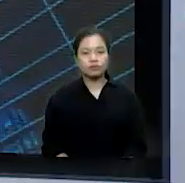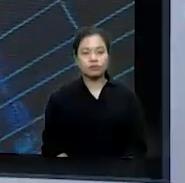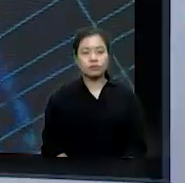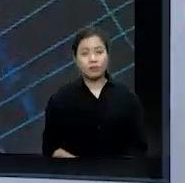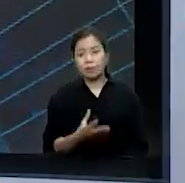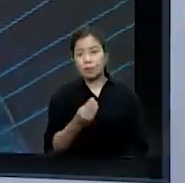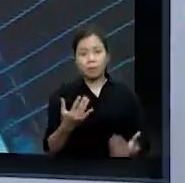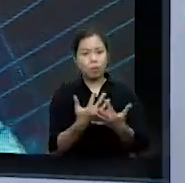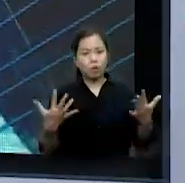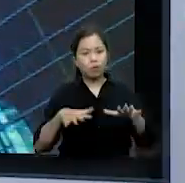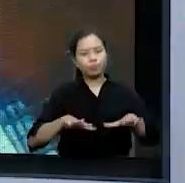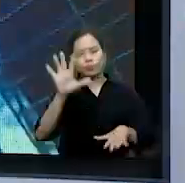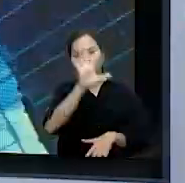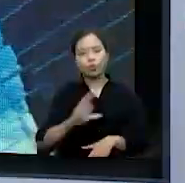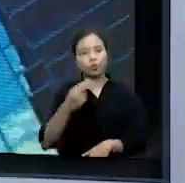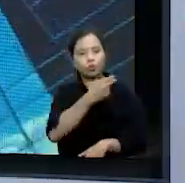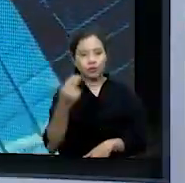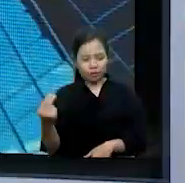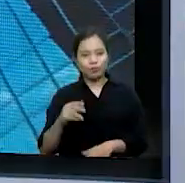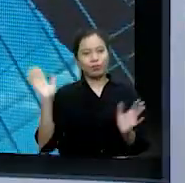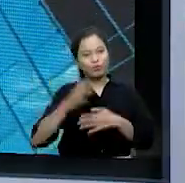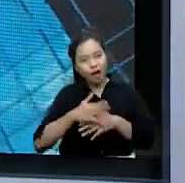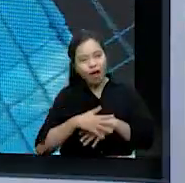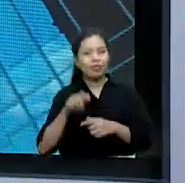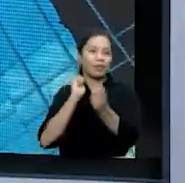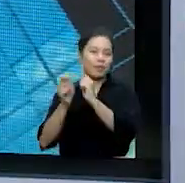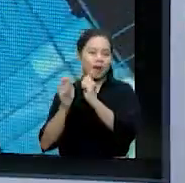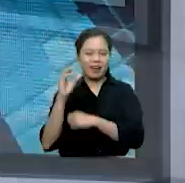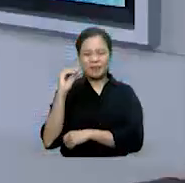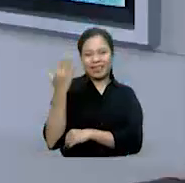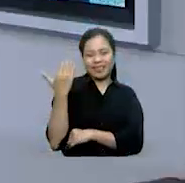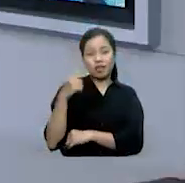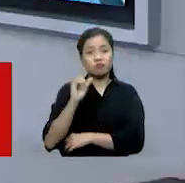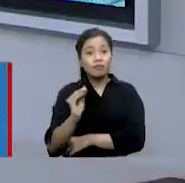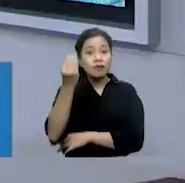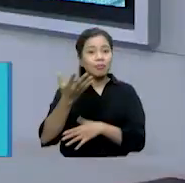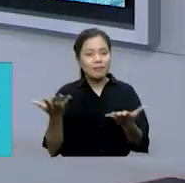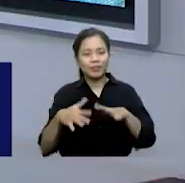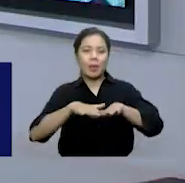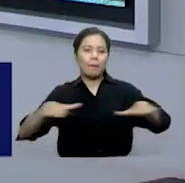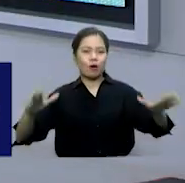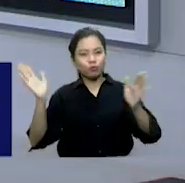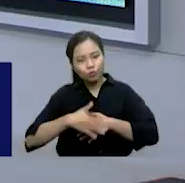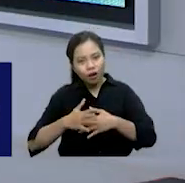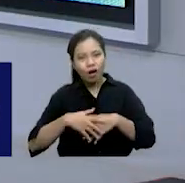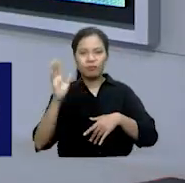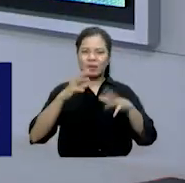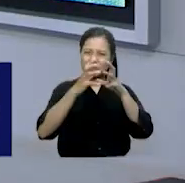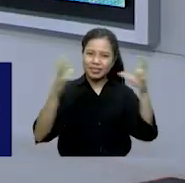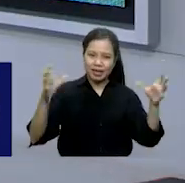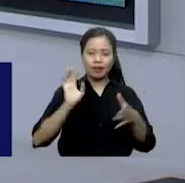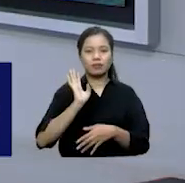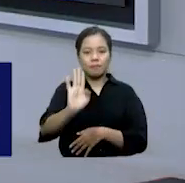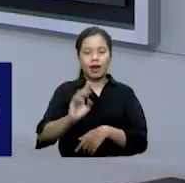Sementara itu, pemirsa, jutaan warga di tanah air Rabu pagi menggelar sholat Idul Fitri. Di DKI Jakarta, sholat digelar di lapangan, jalan